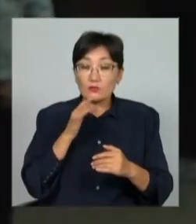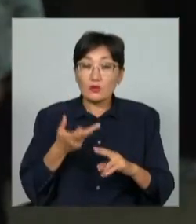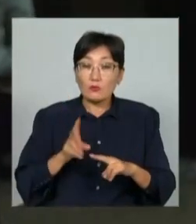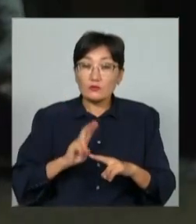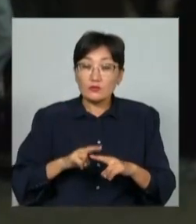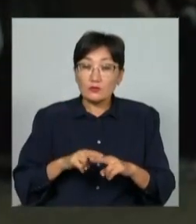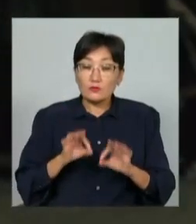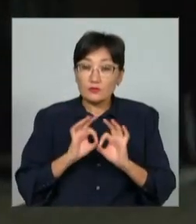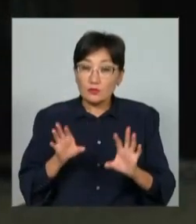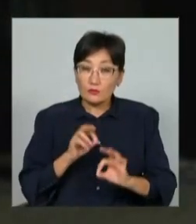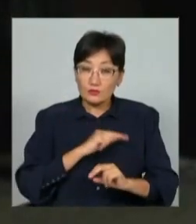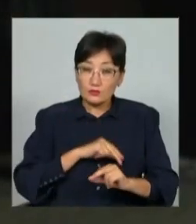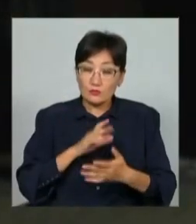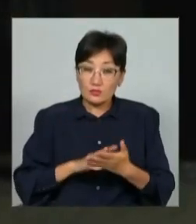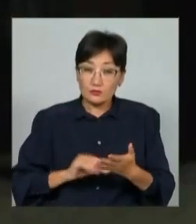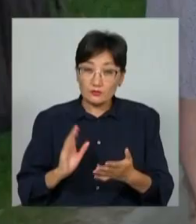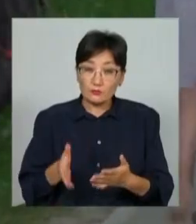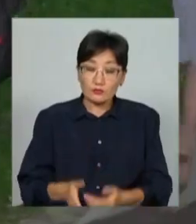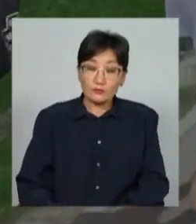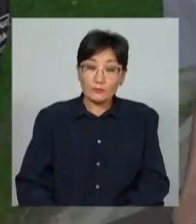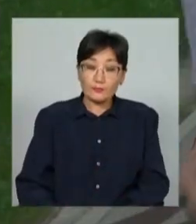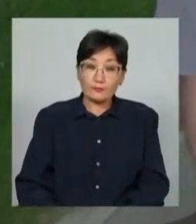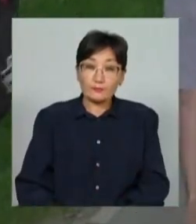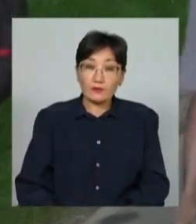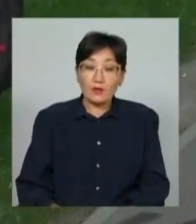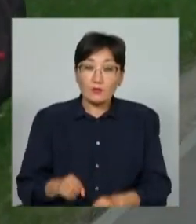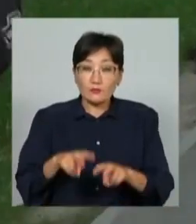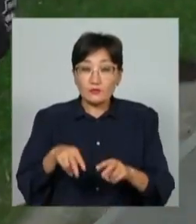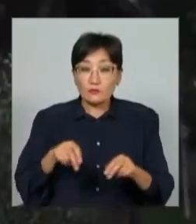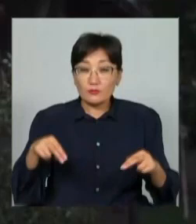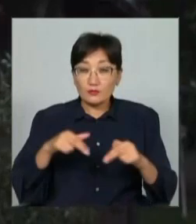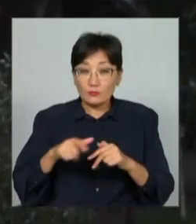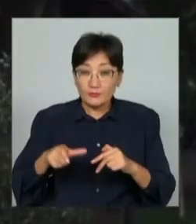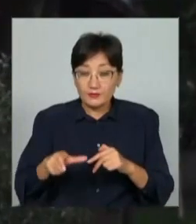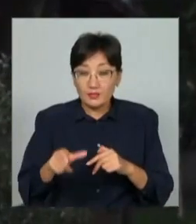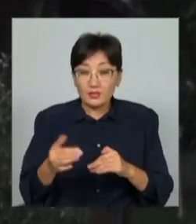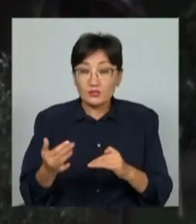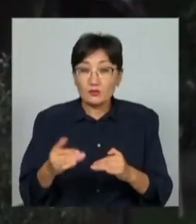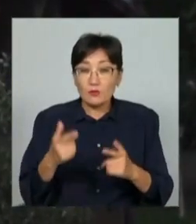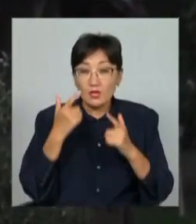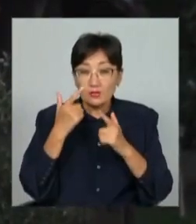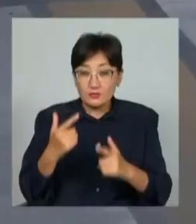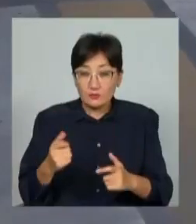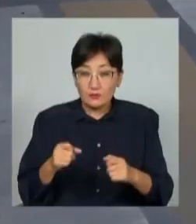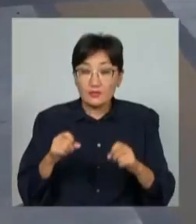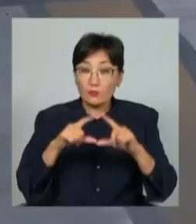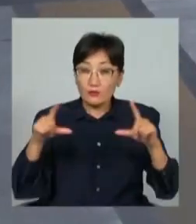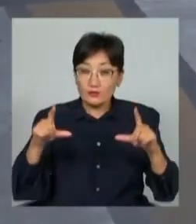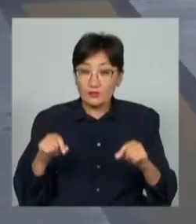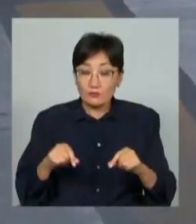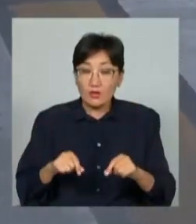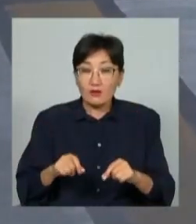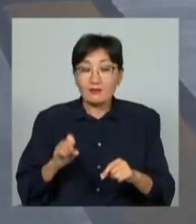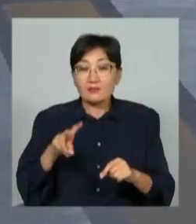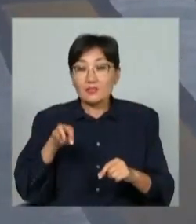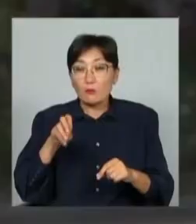аталған түсіндірме жұмыстары жалғасатын болады. Ал мамандар жүргіншілер жолына қанша жерден ескерту белгілері қойылса да, тізгіншілер